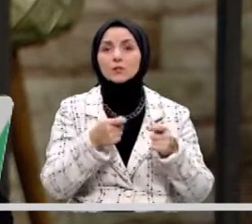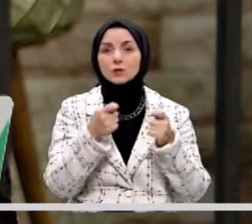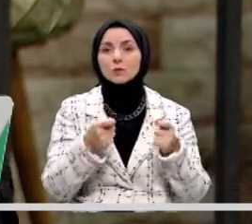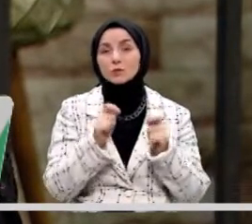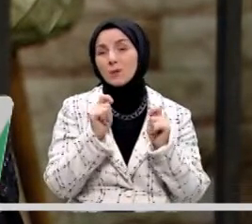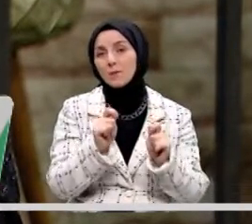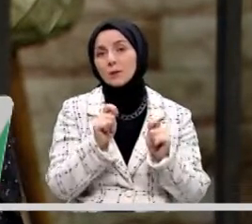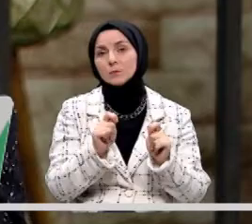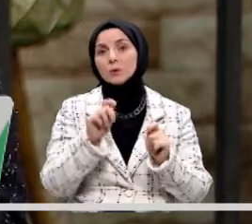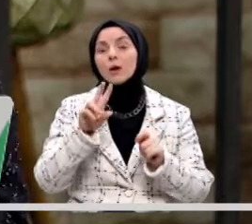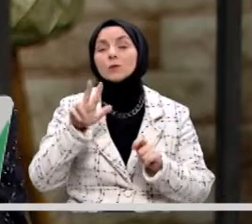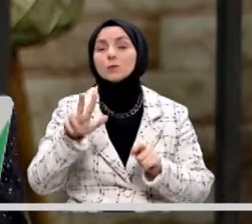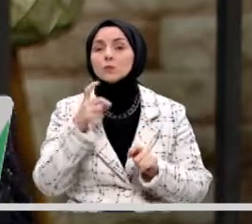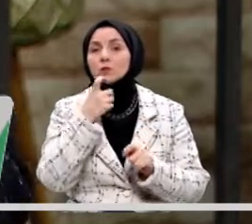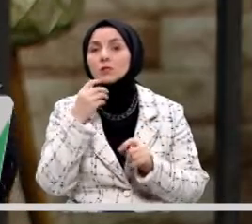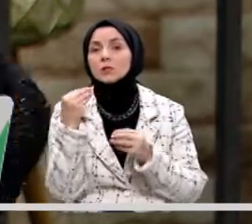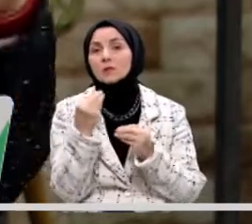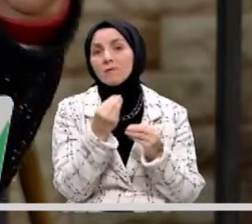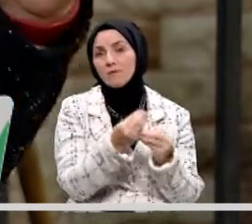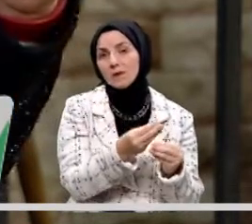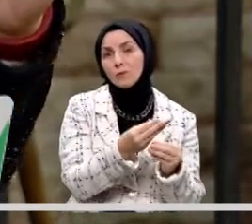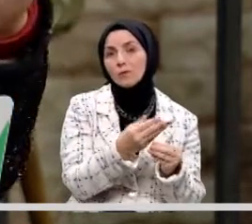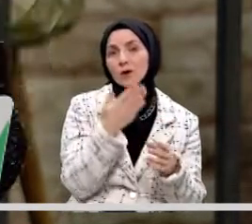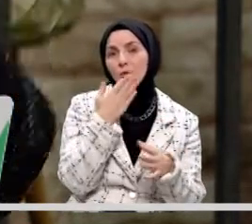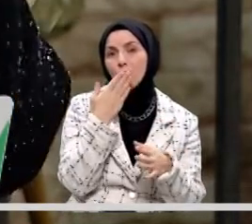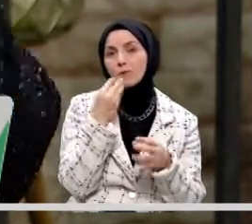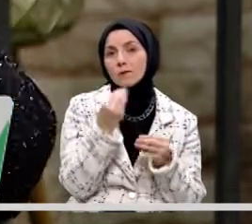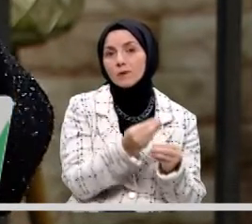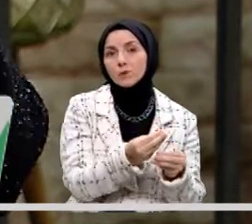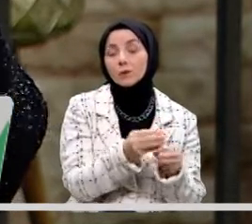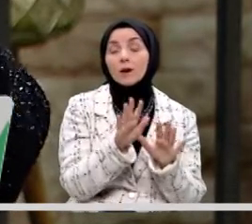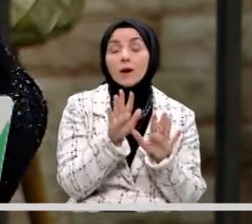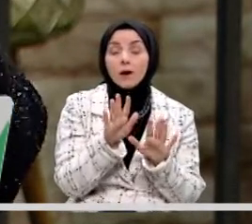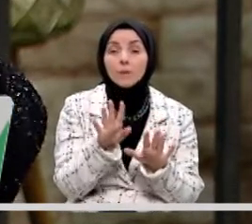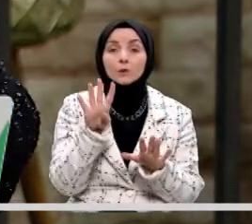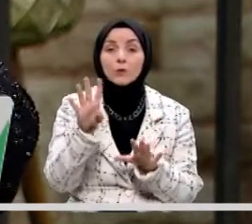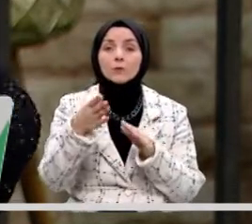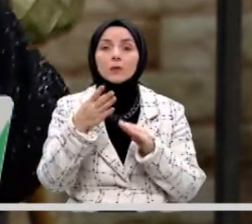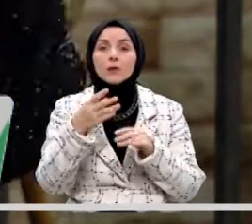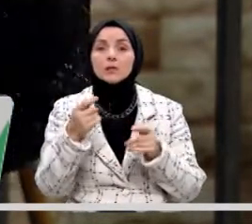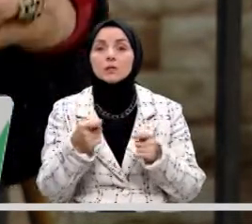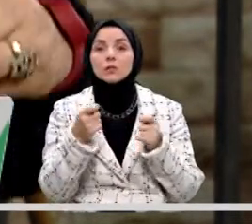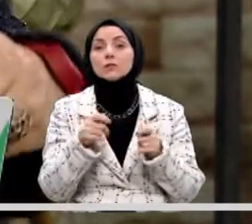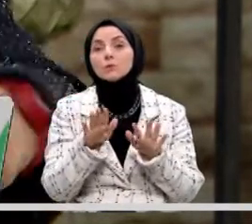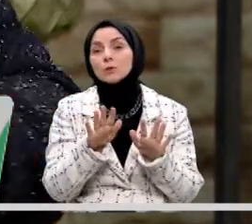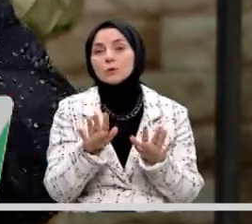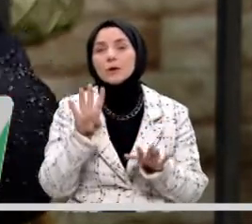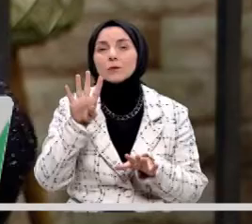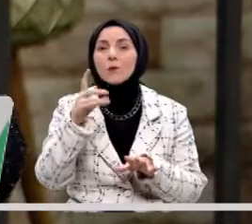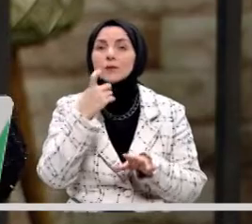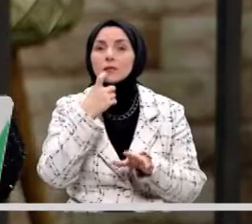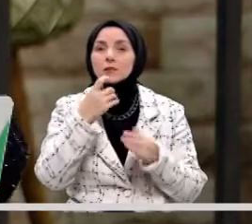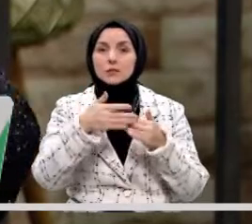O yüzden 4 yaşından önce anne babalar bunu koyacaklar benim çocuğum 4 yaşından önce başkasıyla beraber oyun